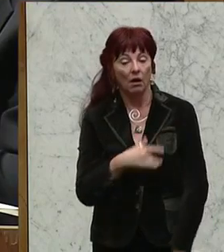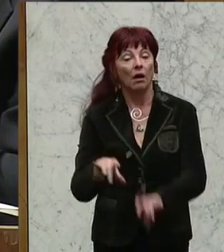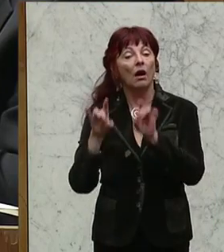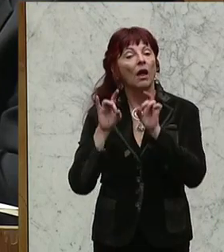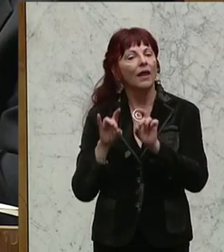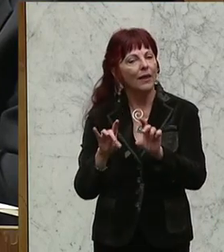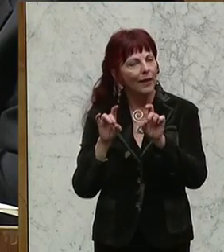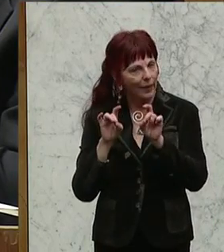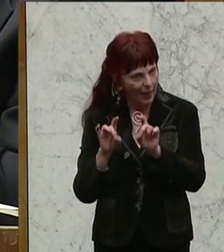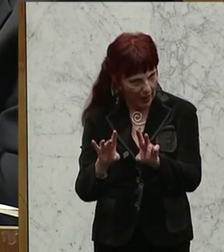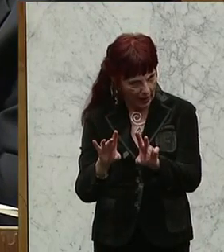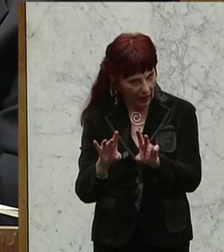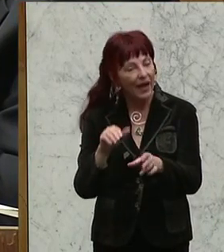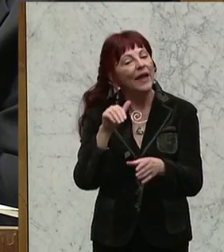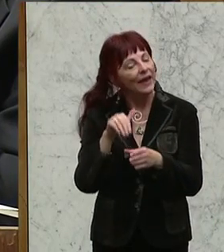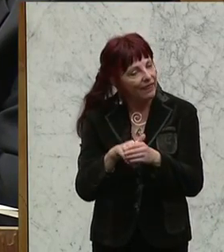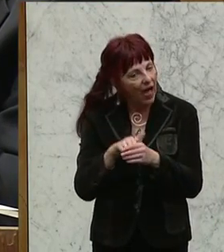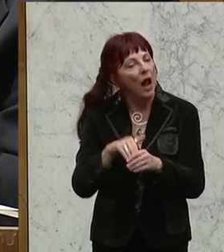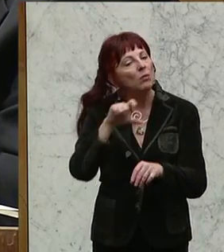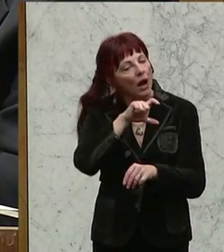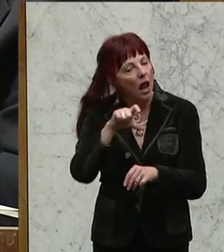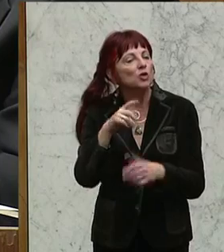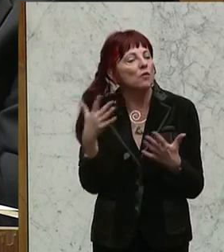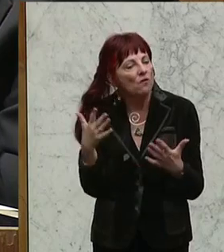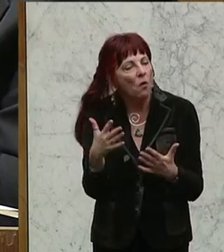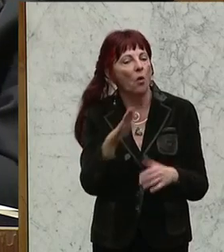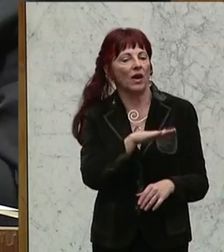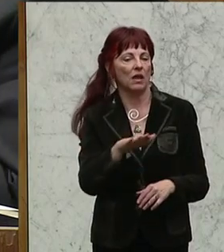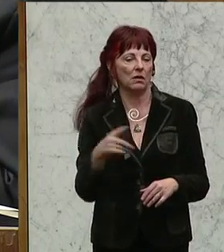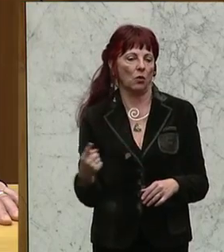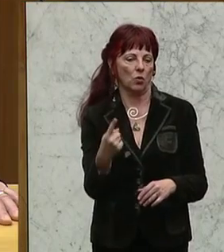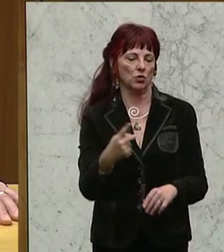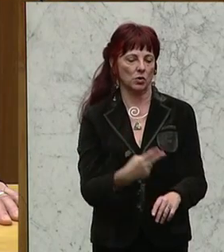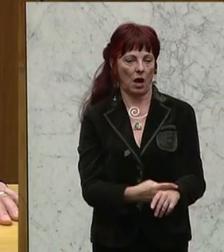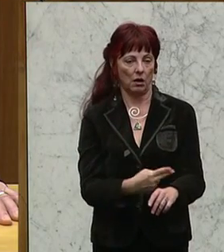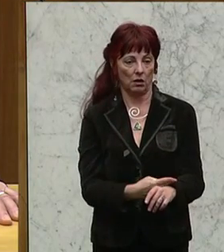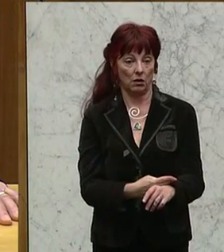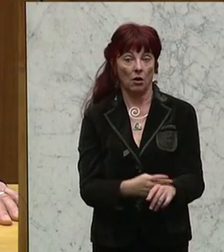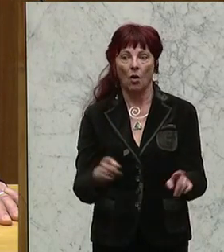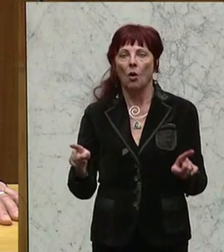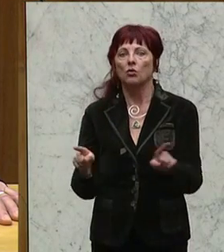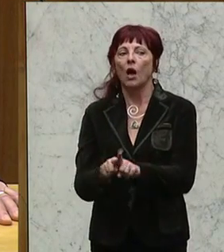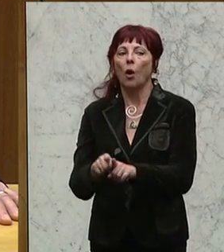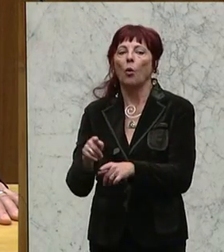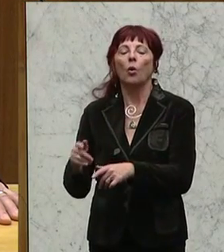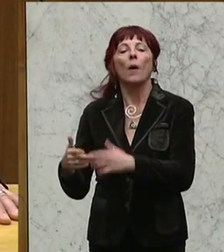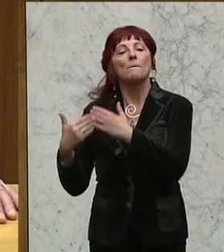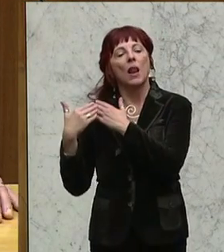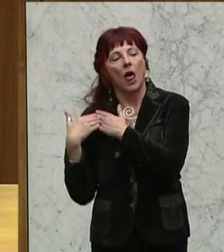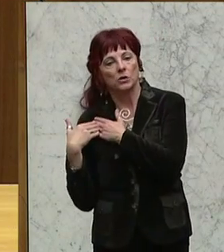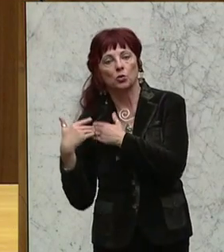die Lehrer in den betroffenen Schulklassen uneingeschränkt belastungsbetroffen natürlich sind